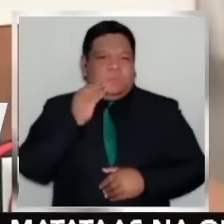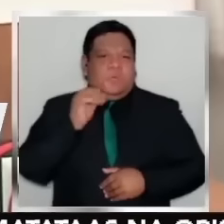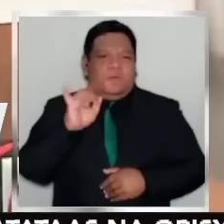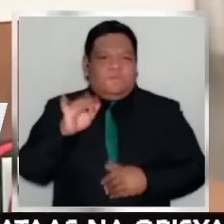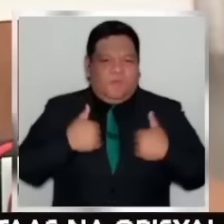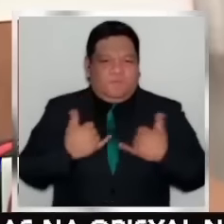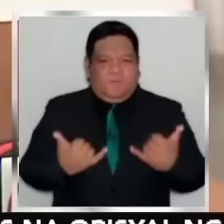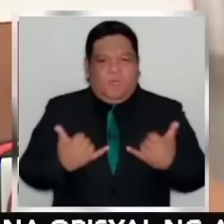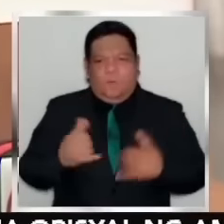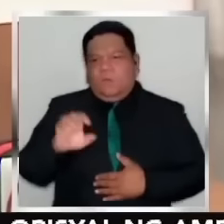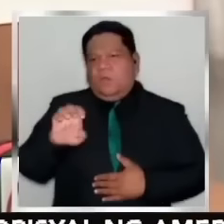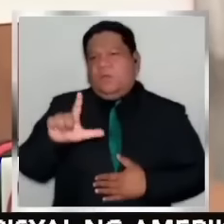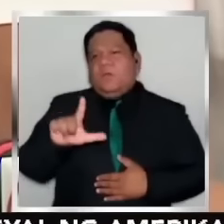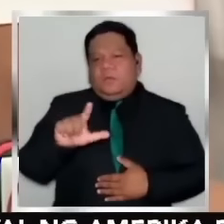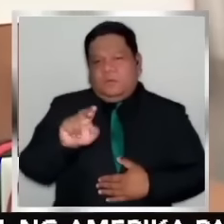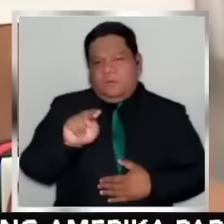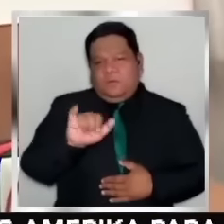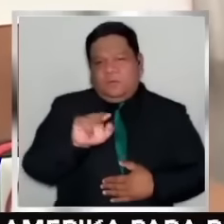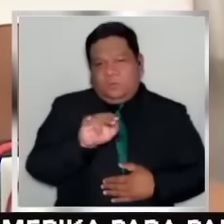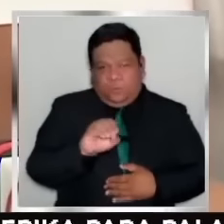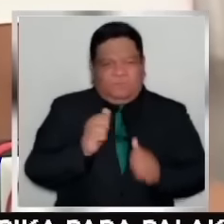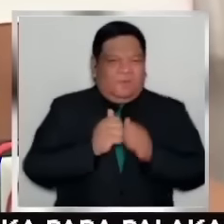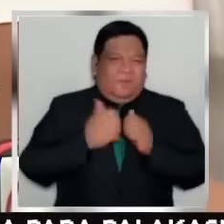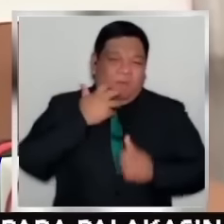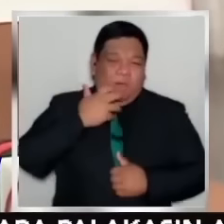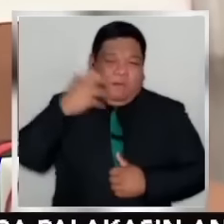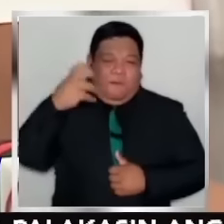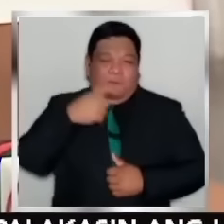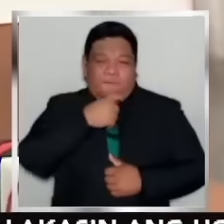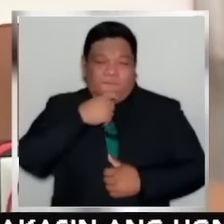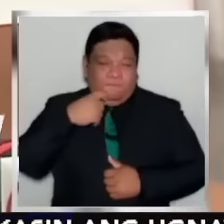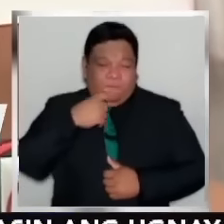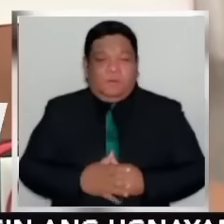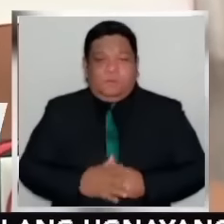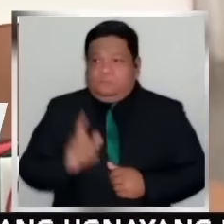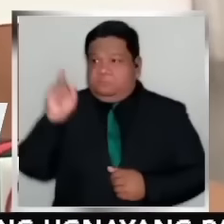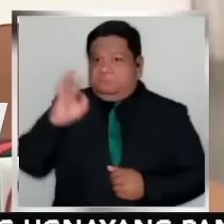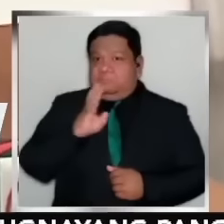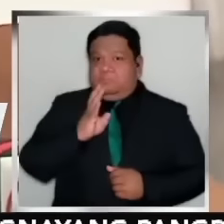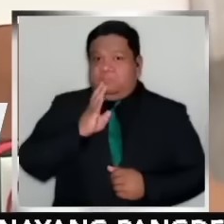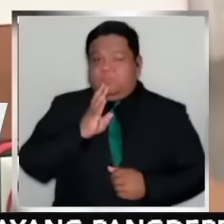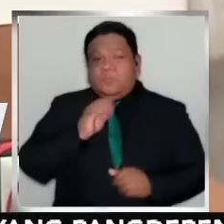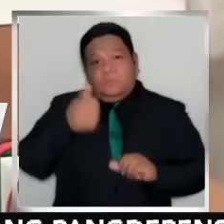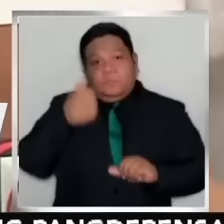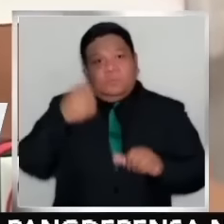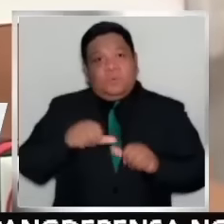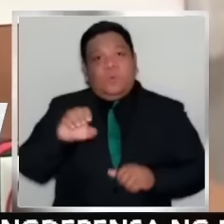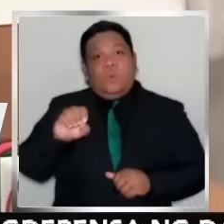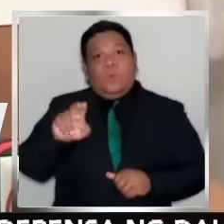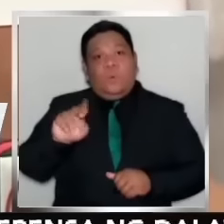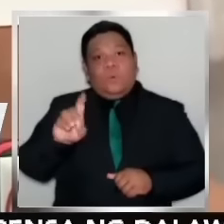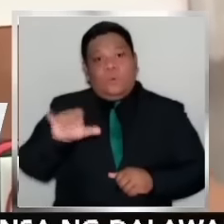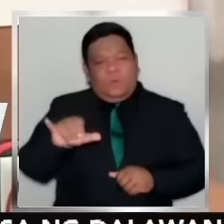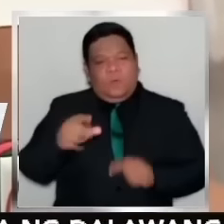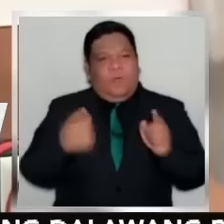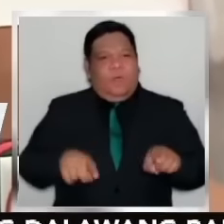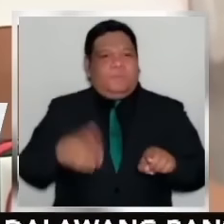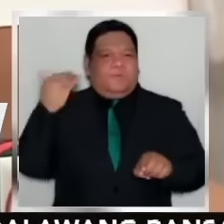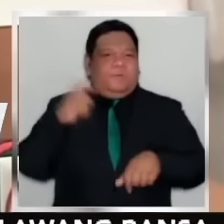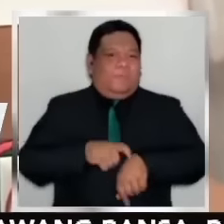po happen during El Nido. El Nino. So may possibility lang naman daw po na mangyari